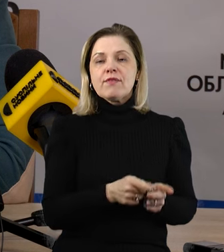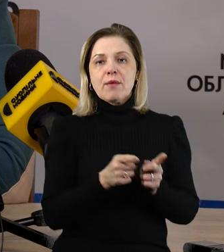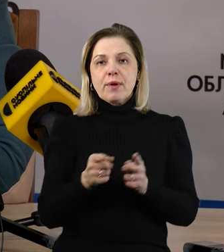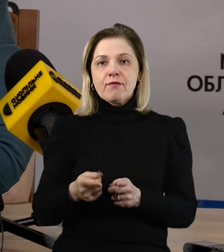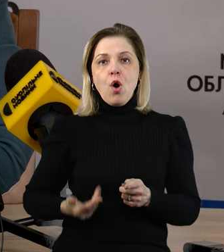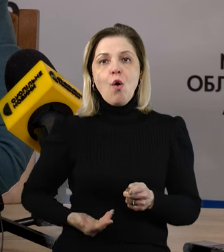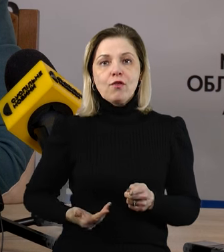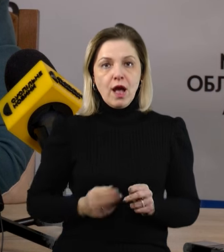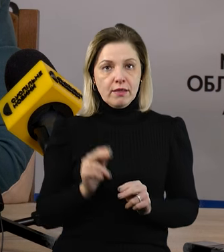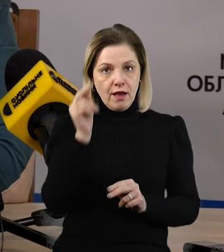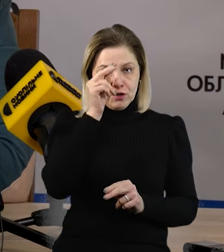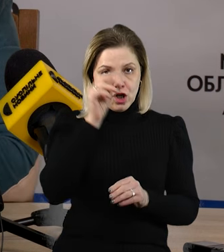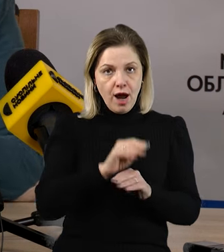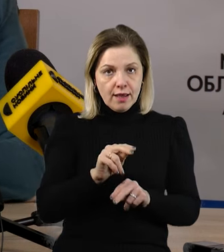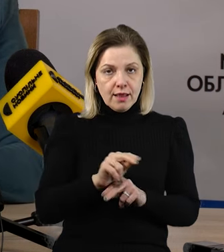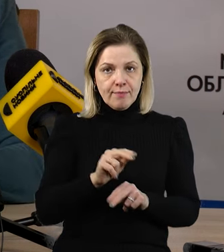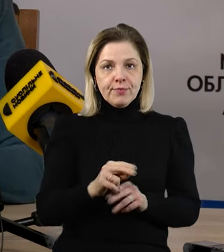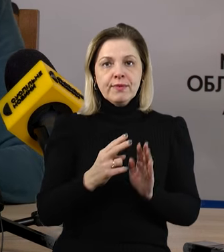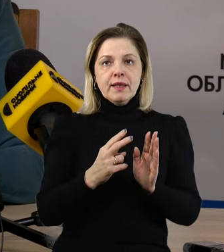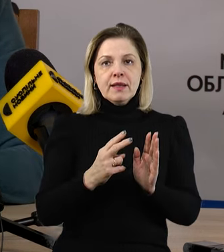на офлайн навчання,